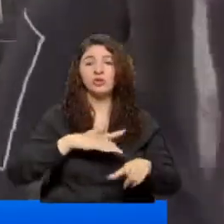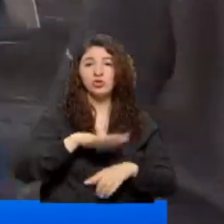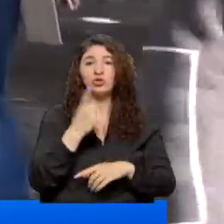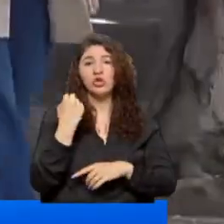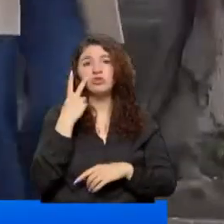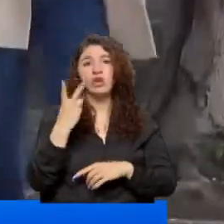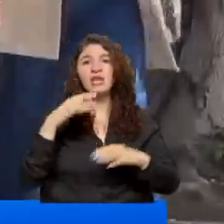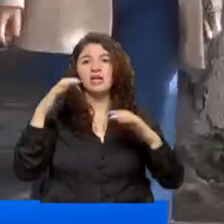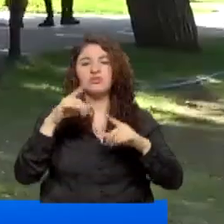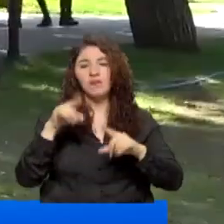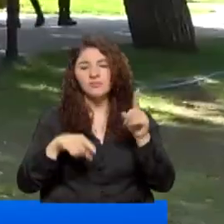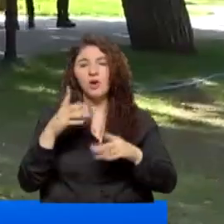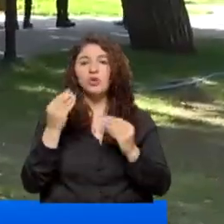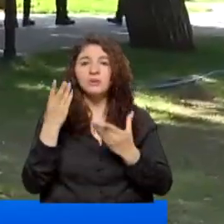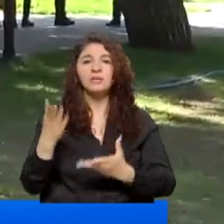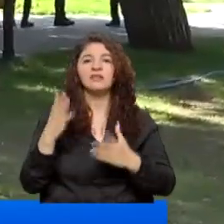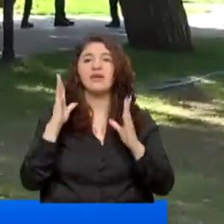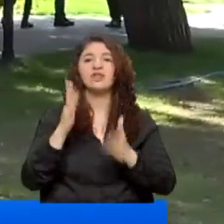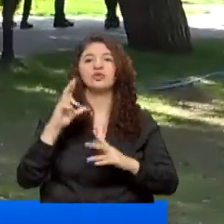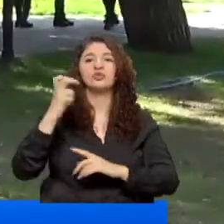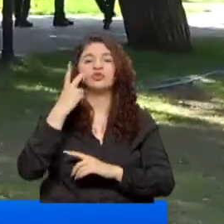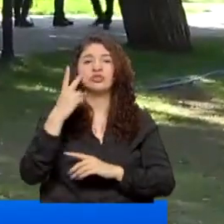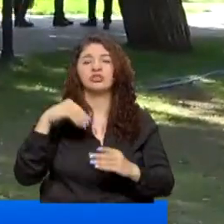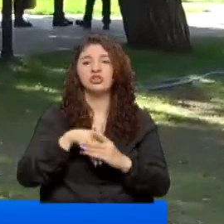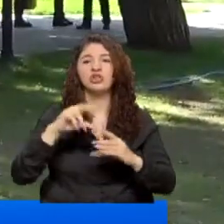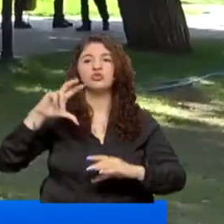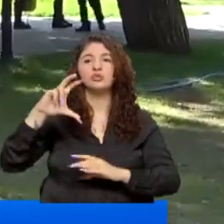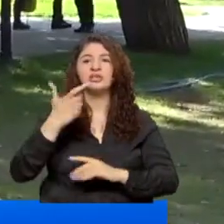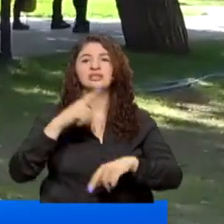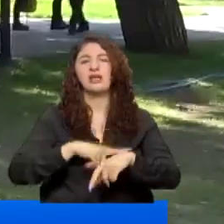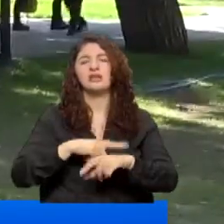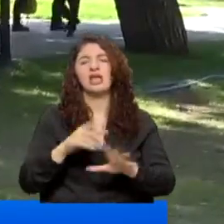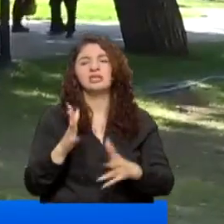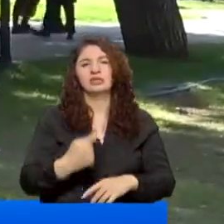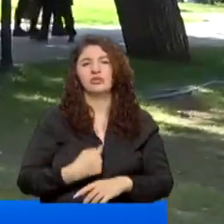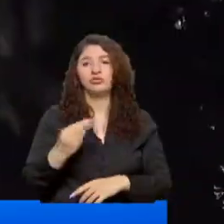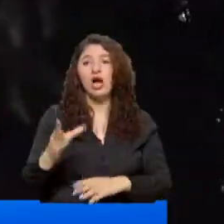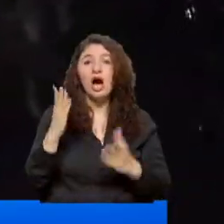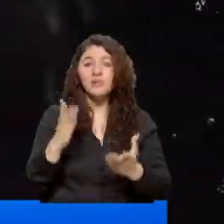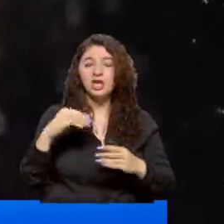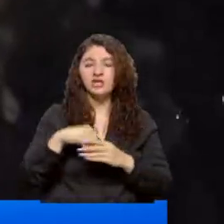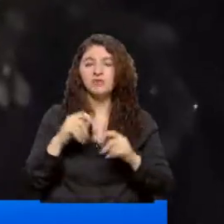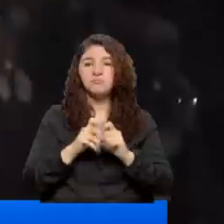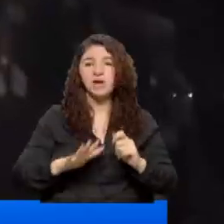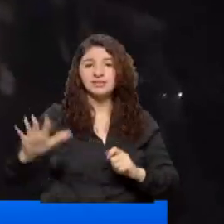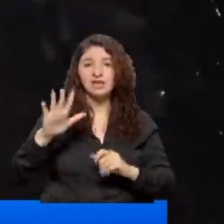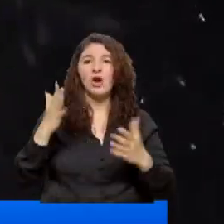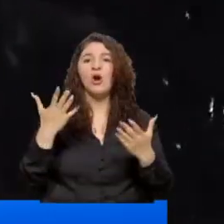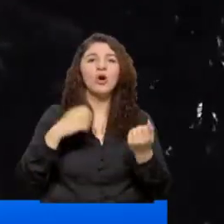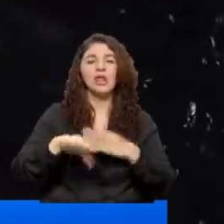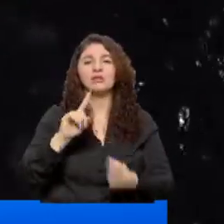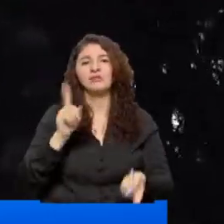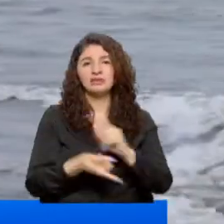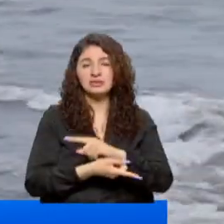Anadolu Düne göre yağış aralarında da olsa daha çok güneş gördüğü için Güneşli saatlerde ılık hissedecek ancak iç ve batı kesimlerde